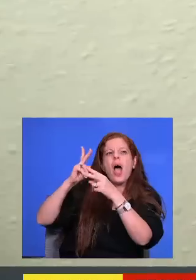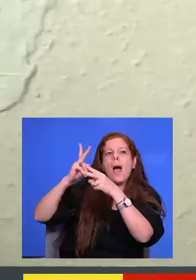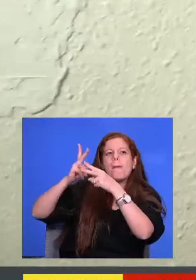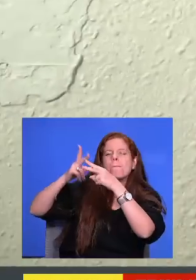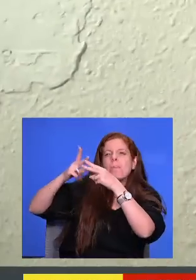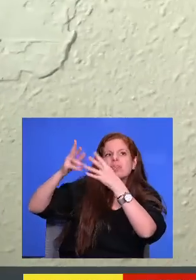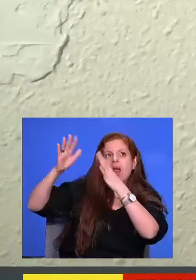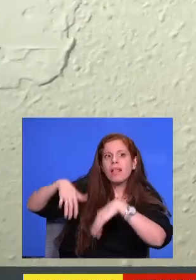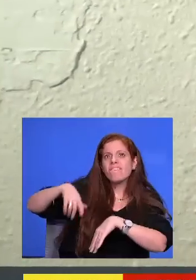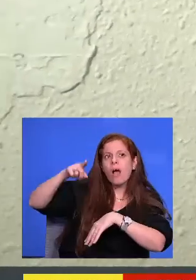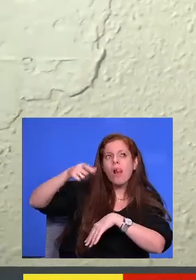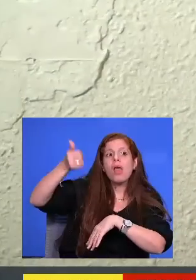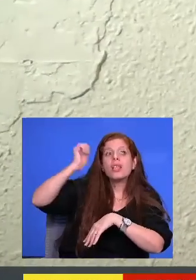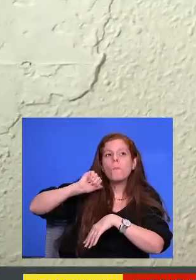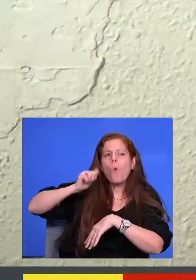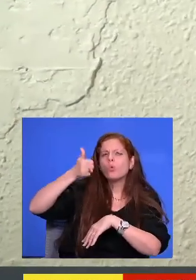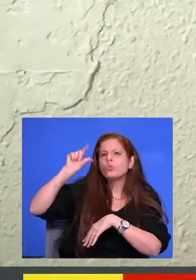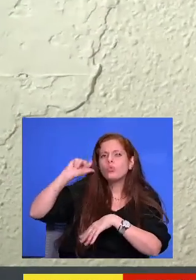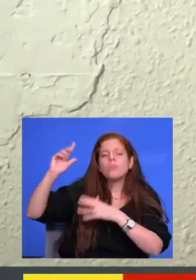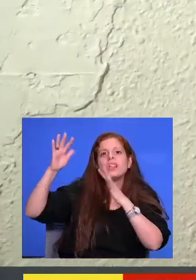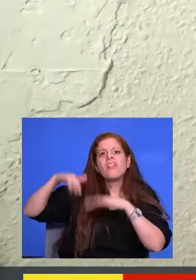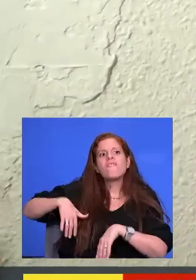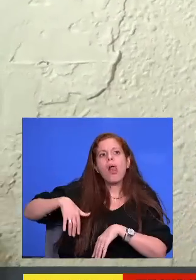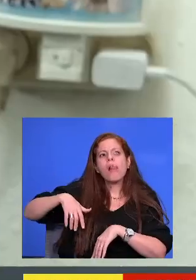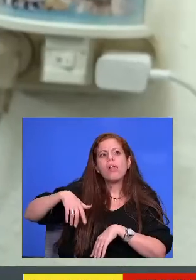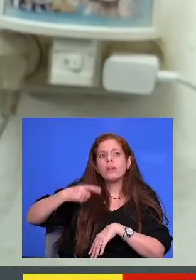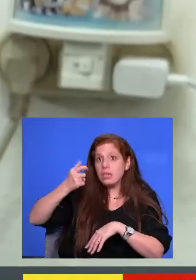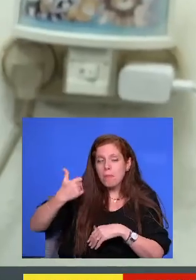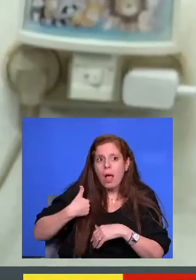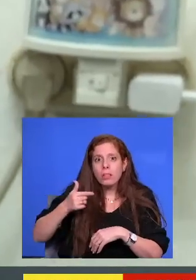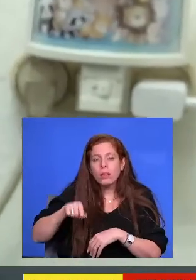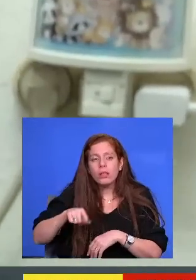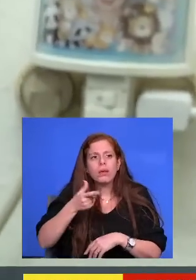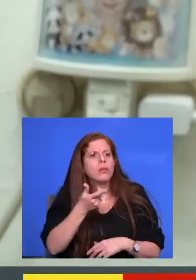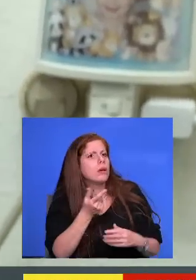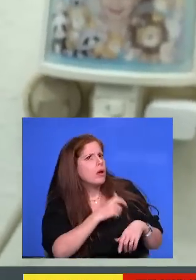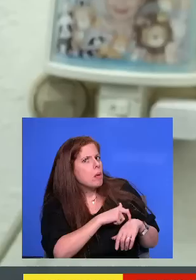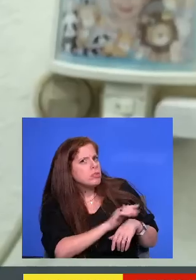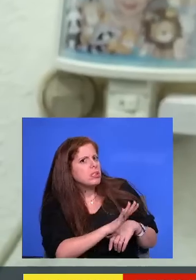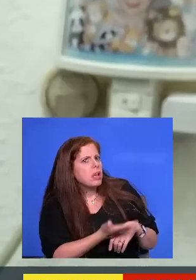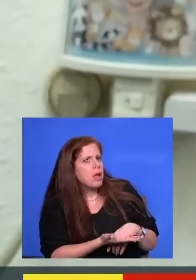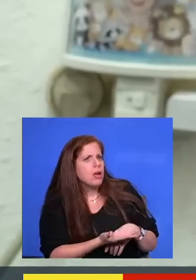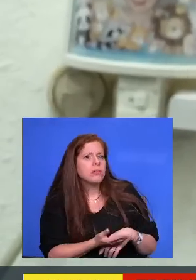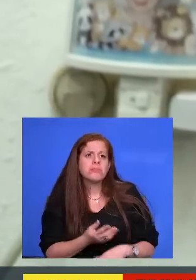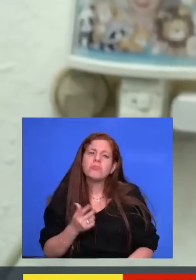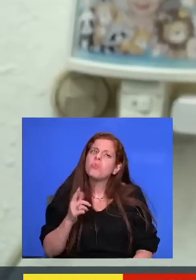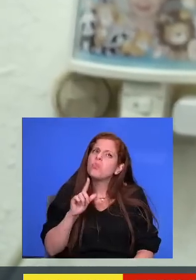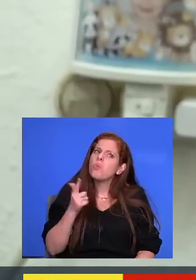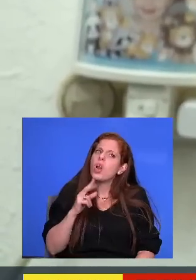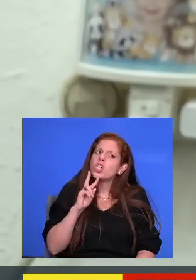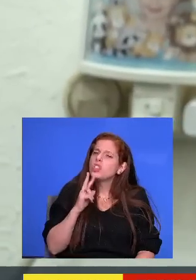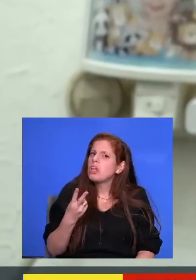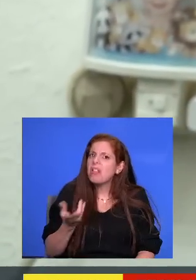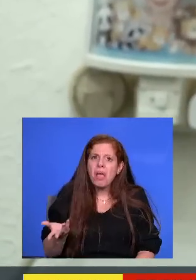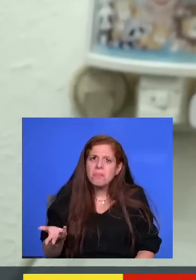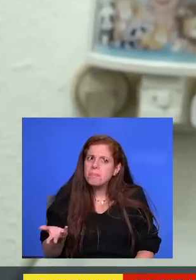שנפל. אתמול או שלשום זה נפל. העלם כמעט. כמה זמן זה ככה? כבר אולי